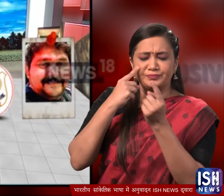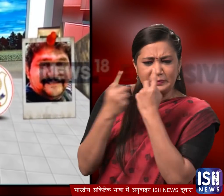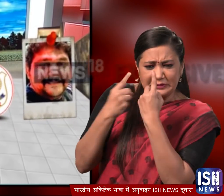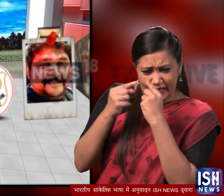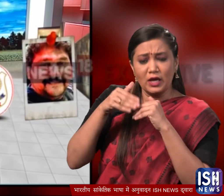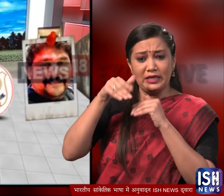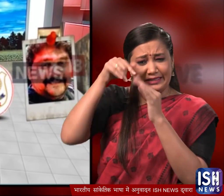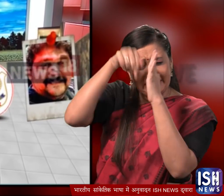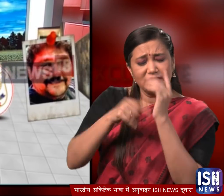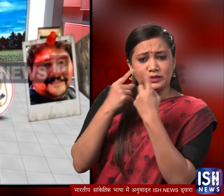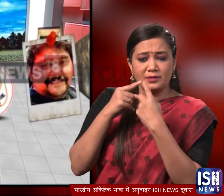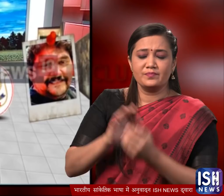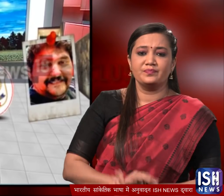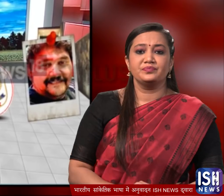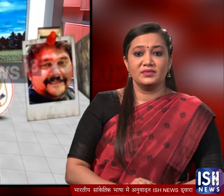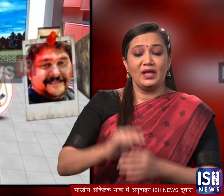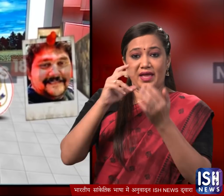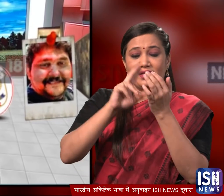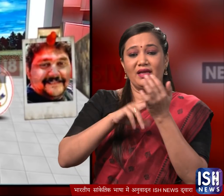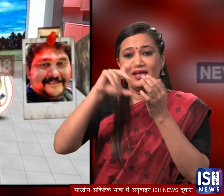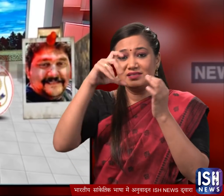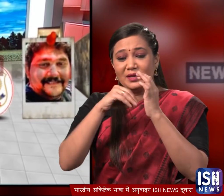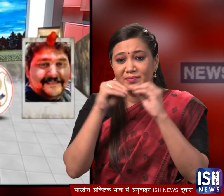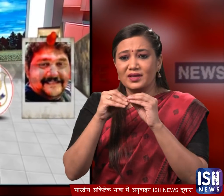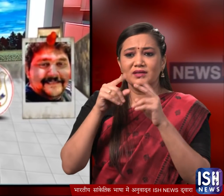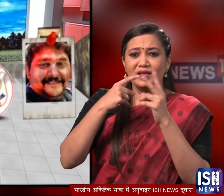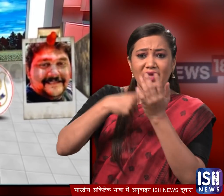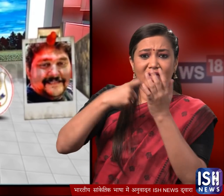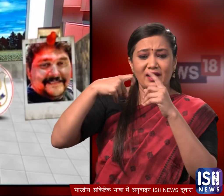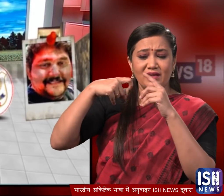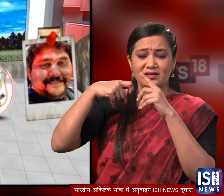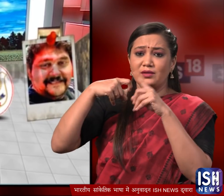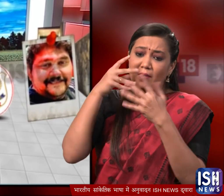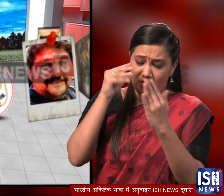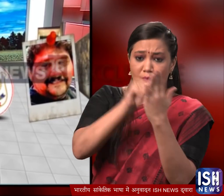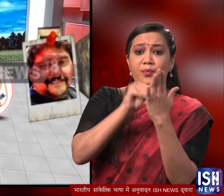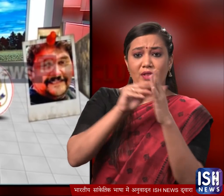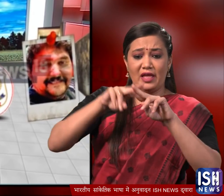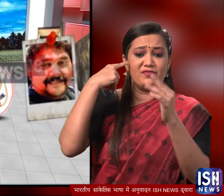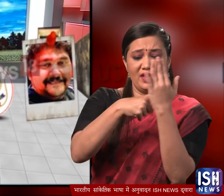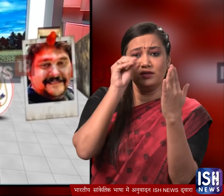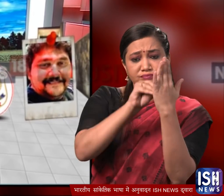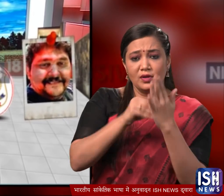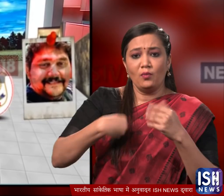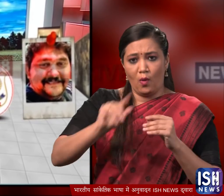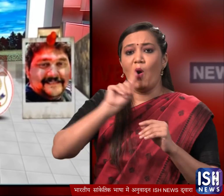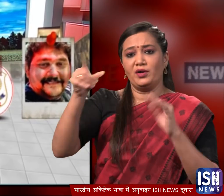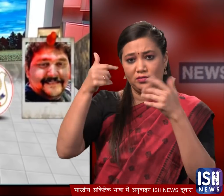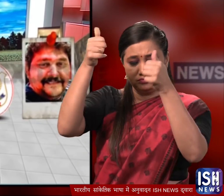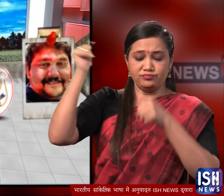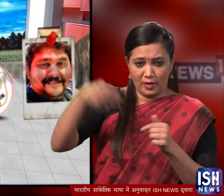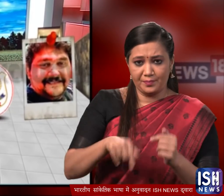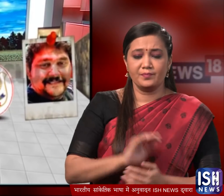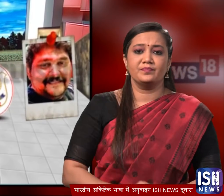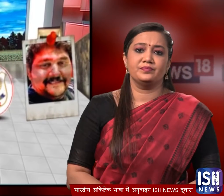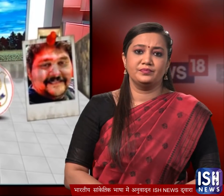की तैयारी में। खबर है कि एफआईआर में नारकोटिक्स कंट्रोल ब्यूरो कैलाश राजपूत का नाम भी शामिल करेगा और उसे समझ